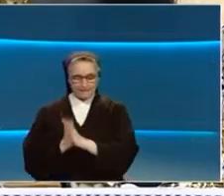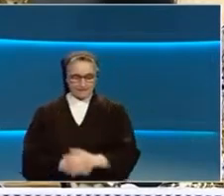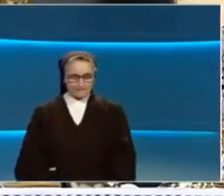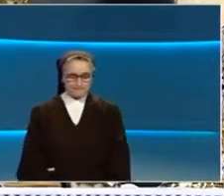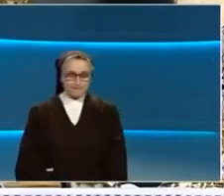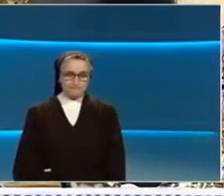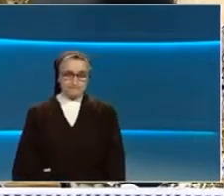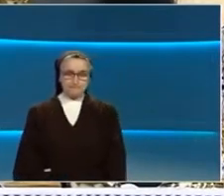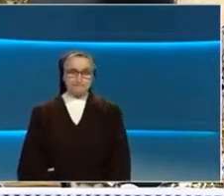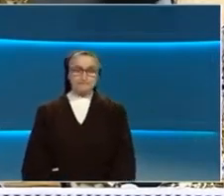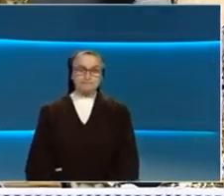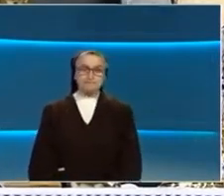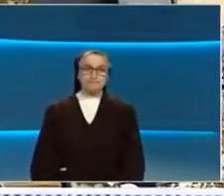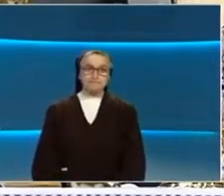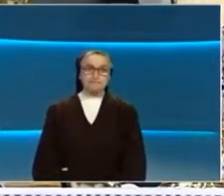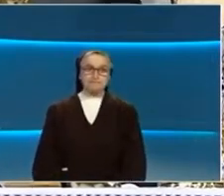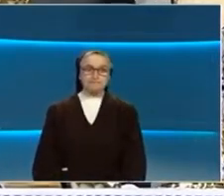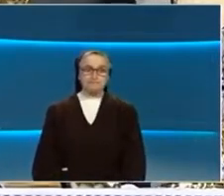Amen.